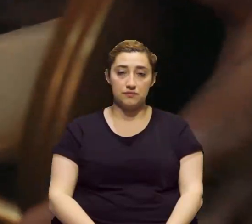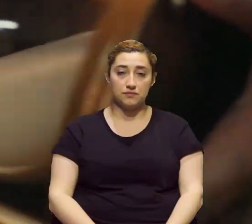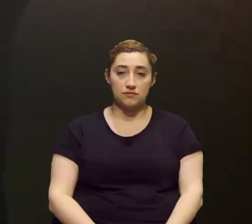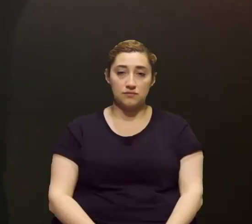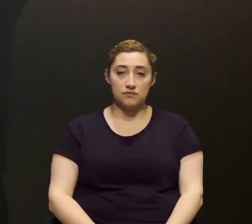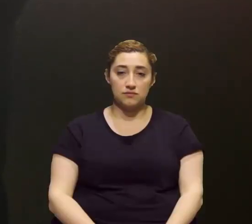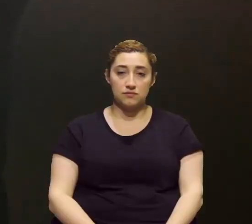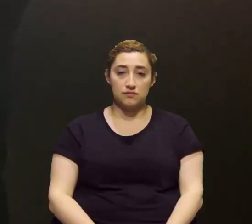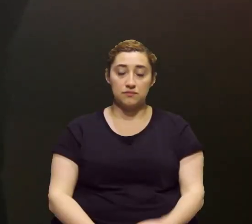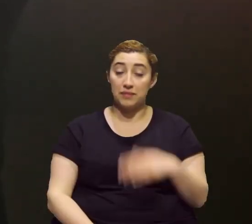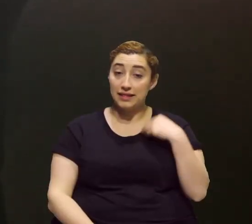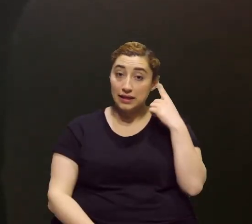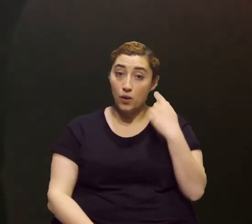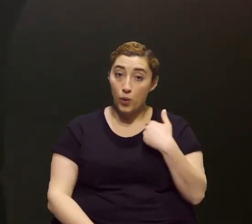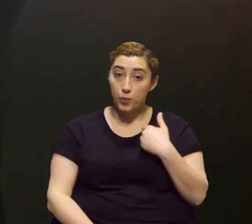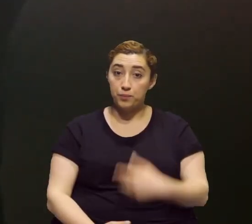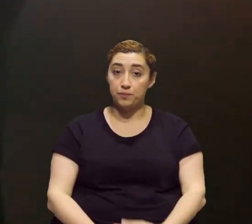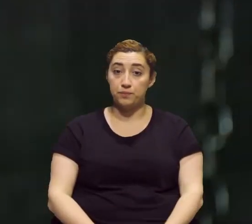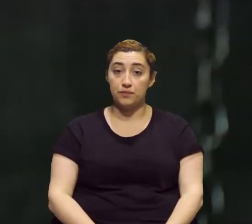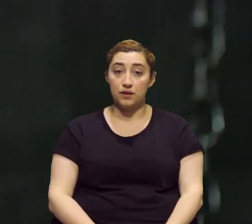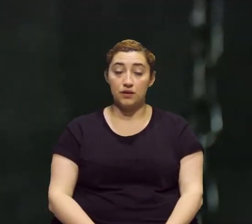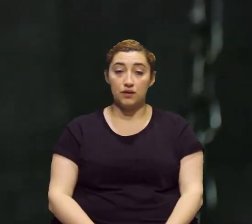hücre. Dinliyorum.